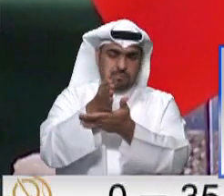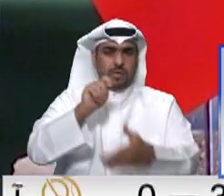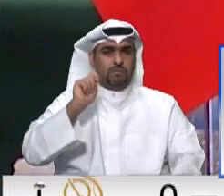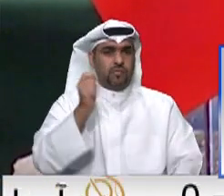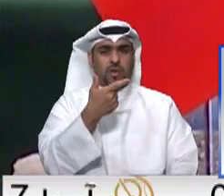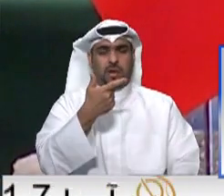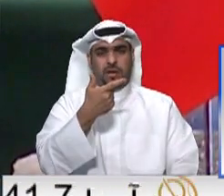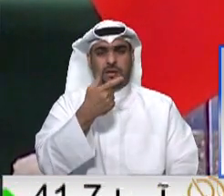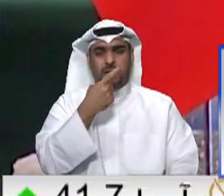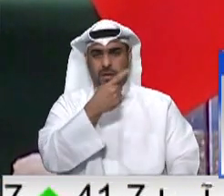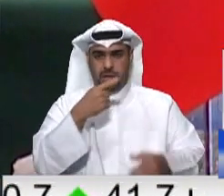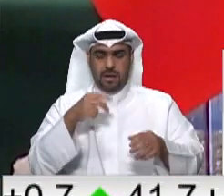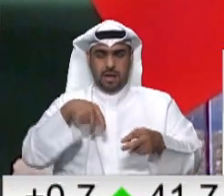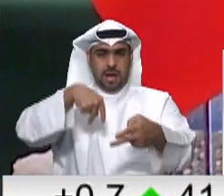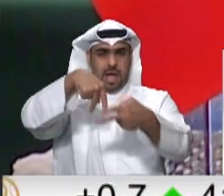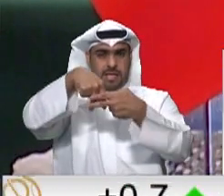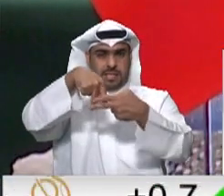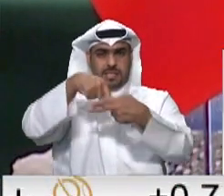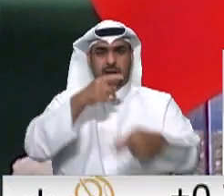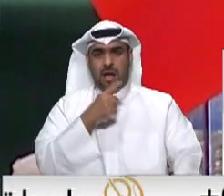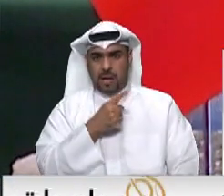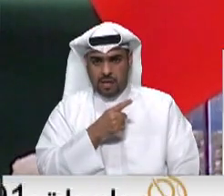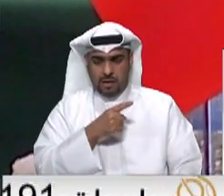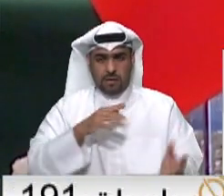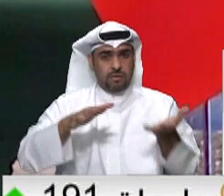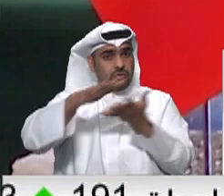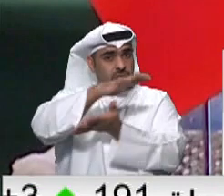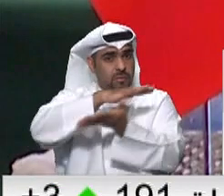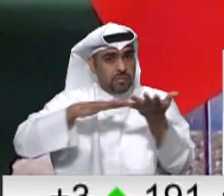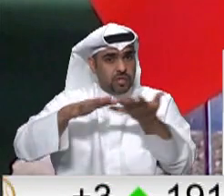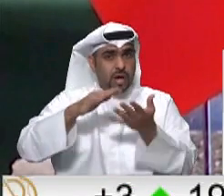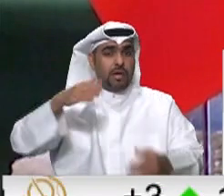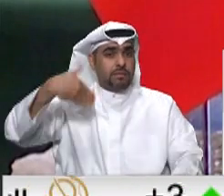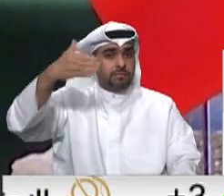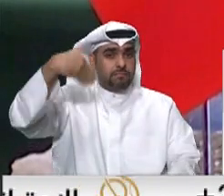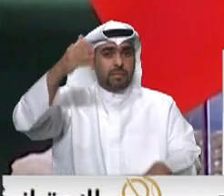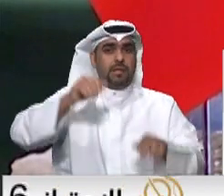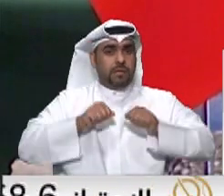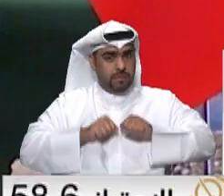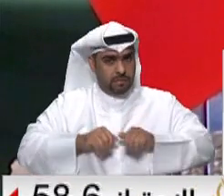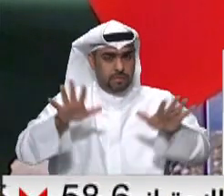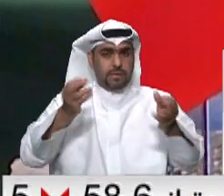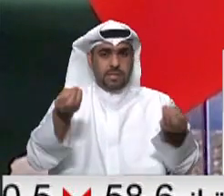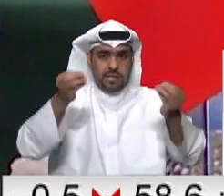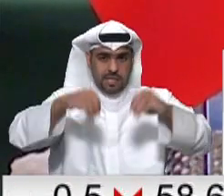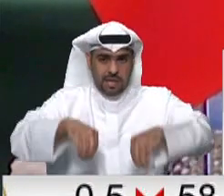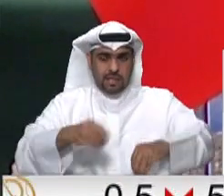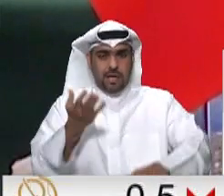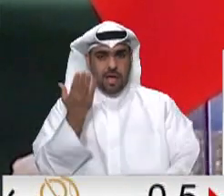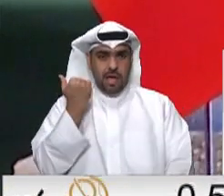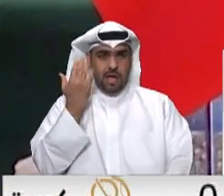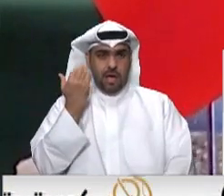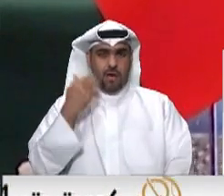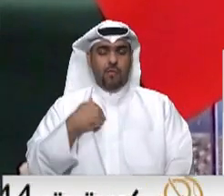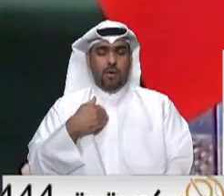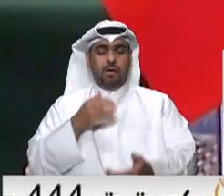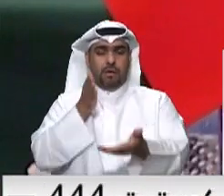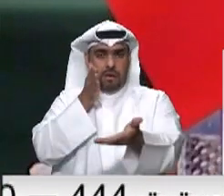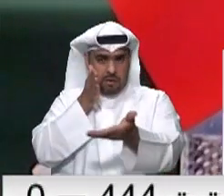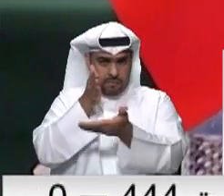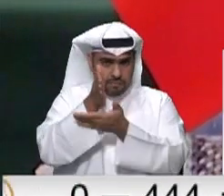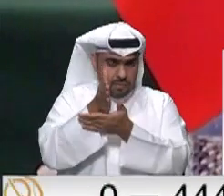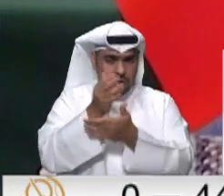عملية وفاعلة لمنع انتشار هذه المأساة. لقد عملنا بجد لتهدئة الصراع وحماية سلامة